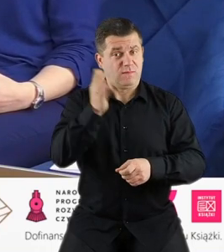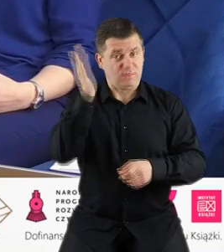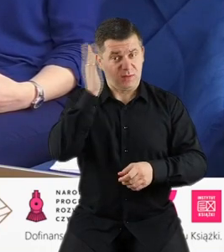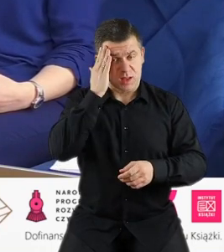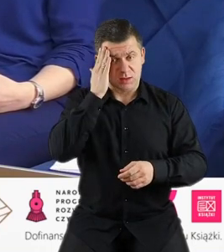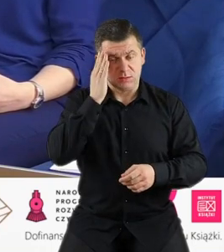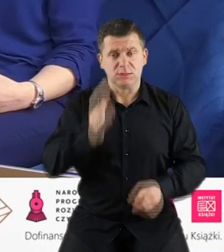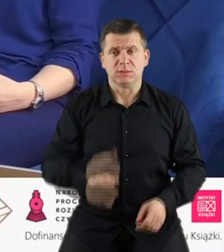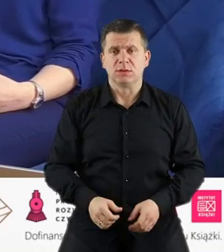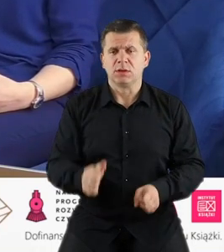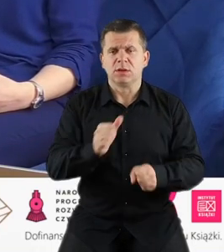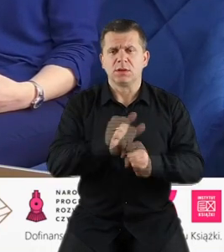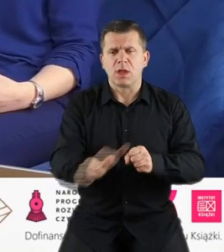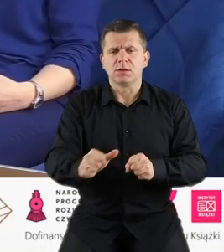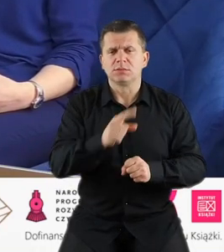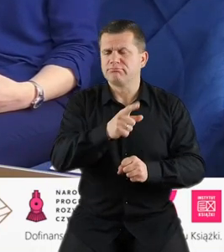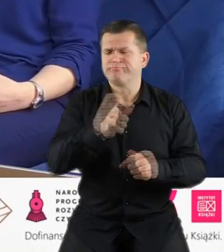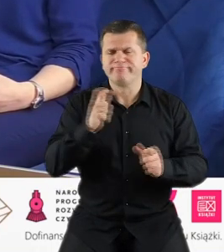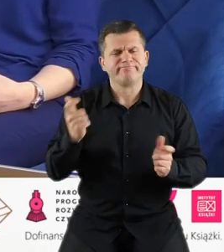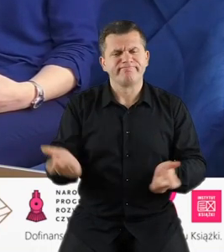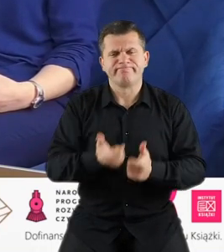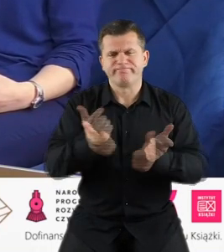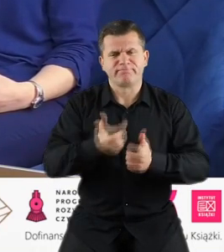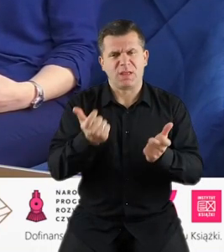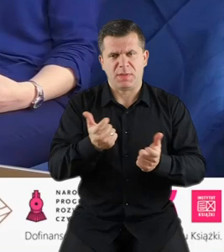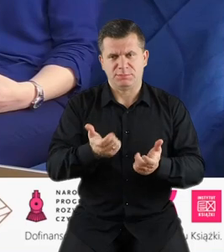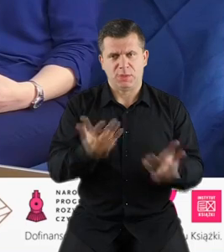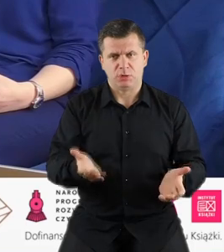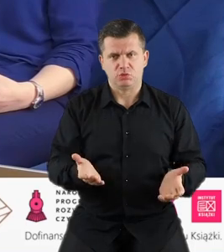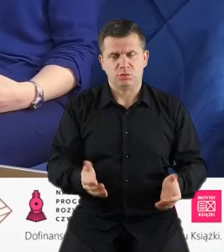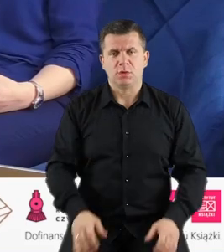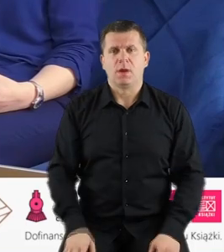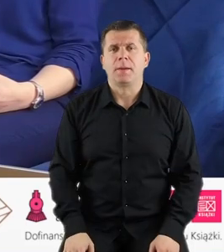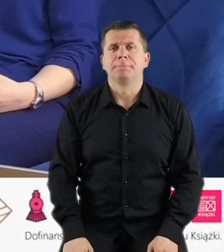wiedza jest śmiertelnie niebezpieczna.